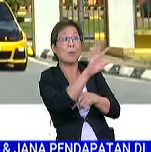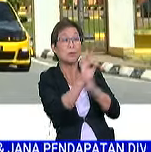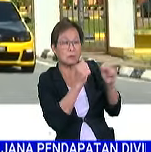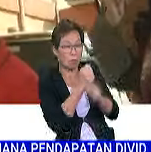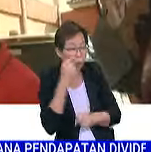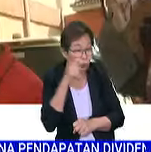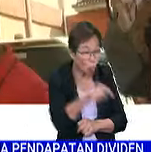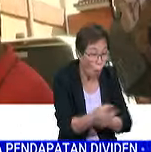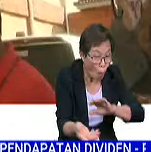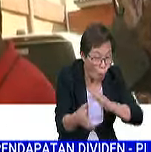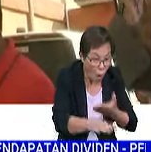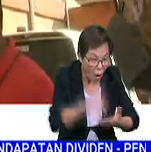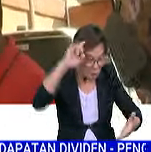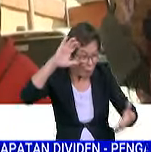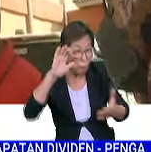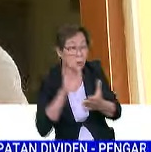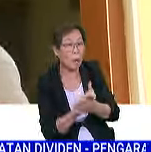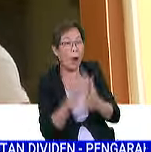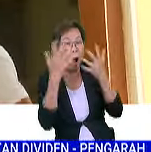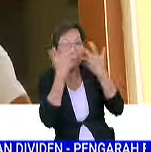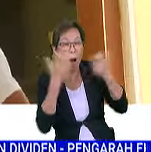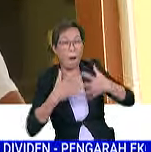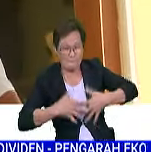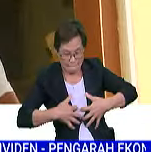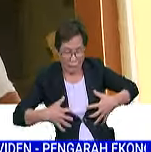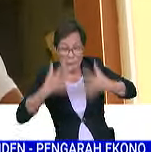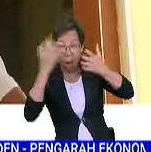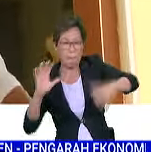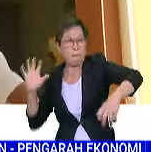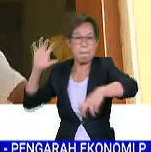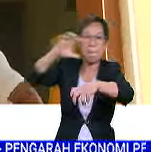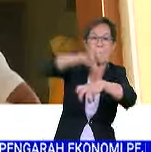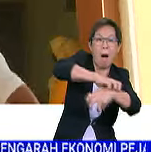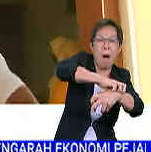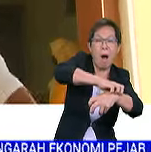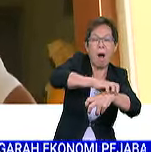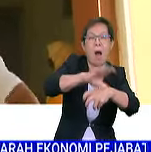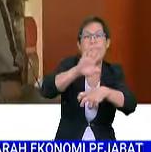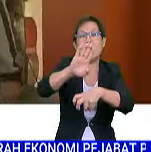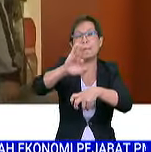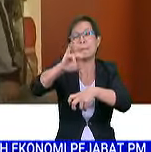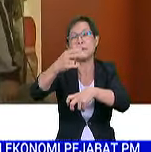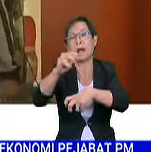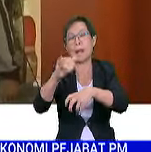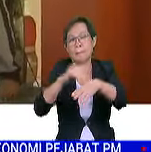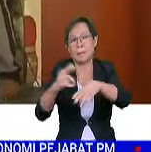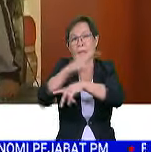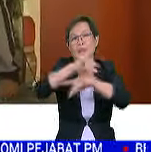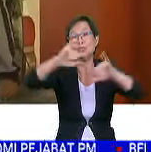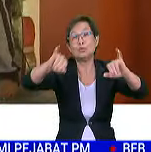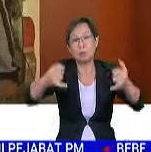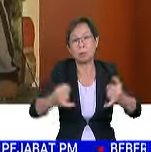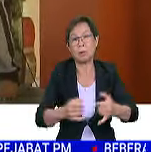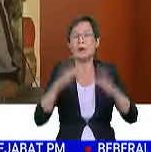ditemui maut selepas dipercayai dibaham seekor harimau belang di Kampung Sau, Pos Bihai pada Jumaat. Kejadian berlaku